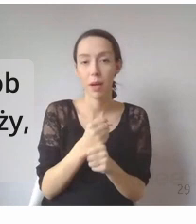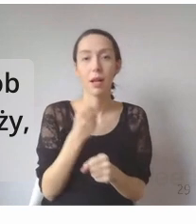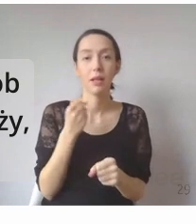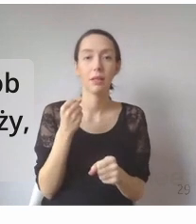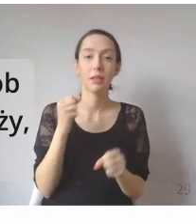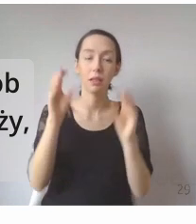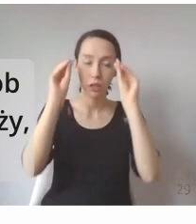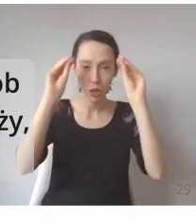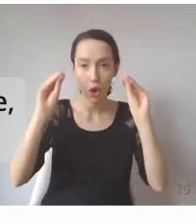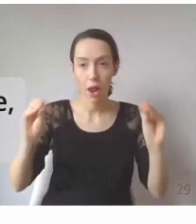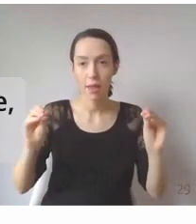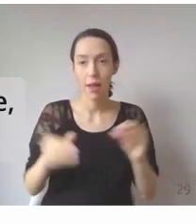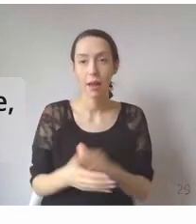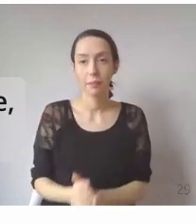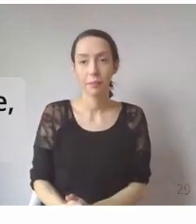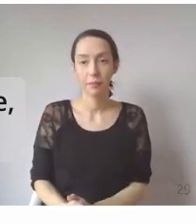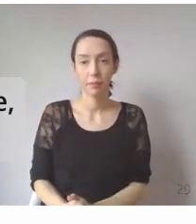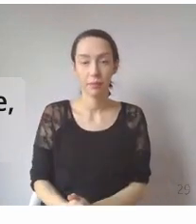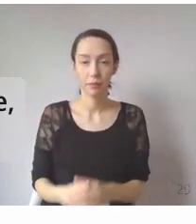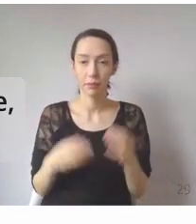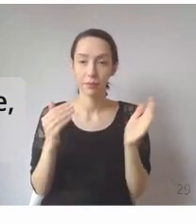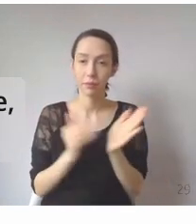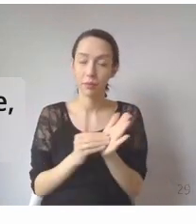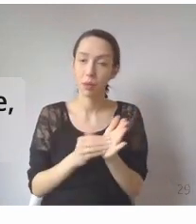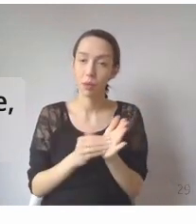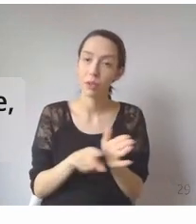szkoleń. I warto też poszerzać